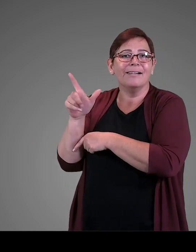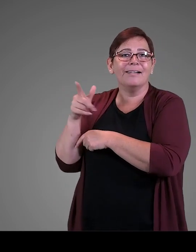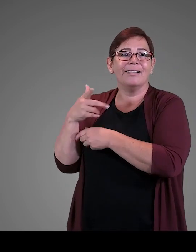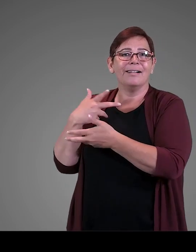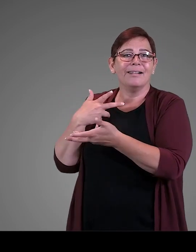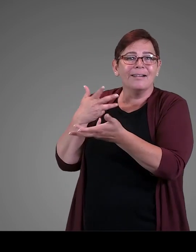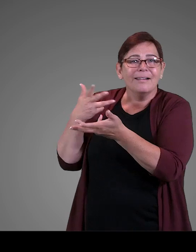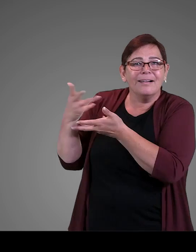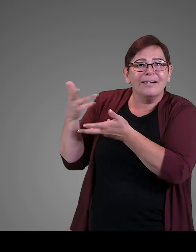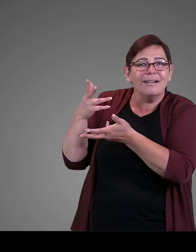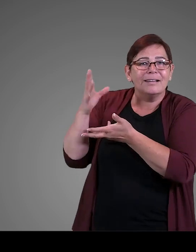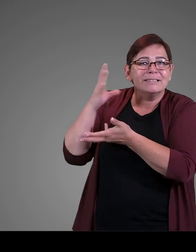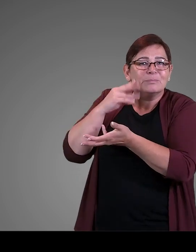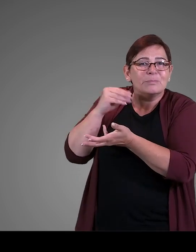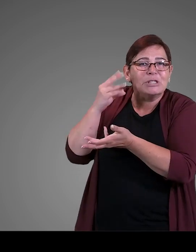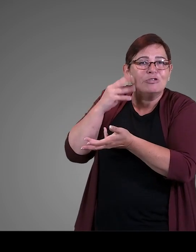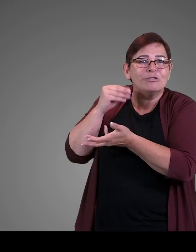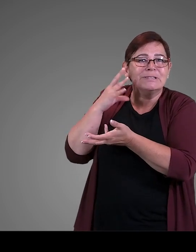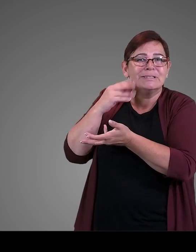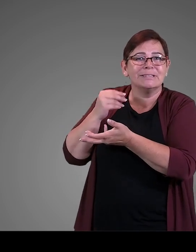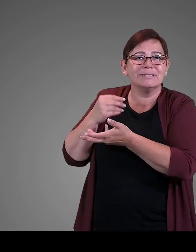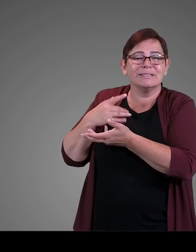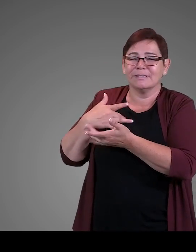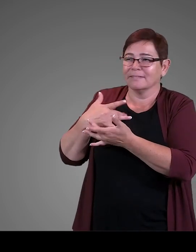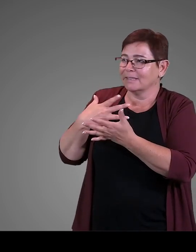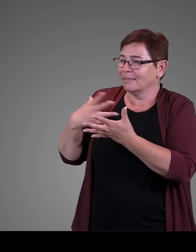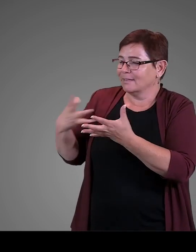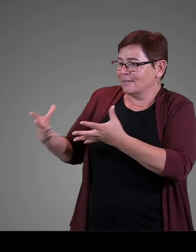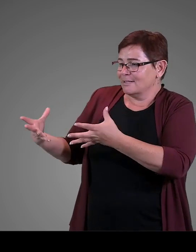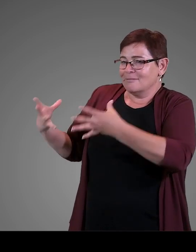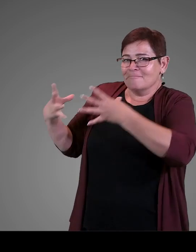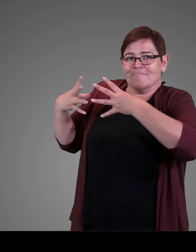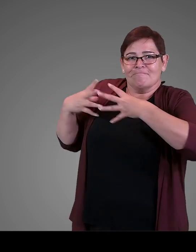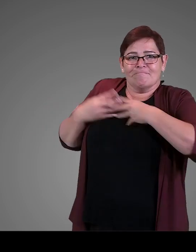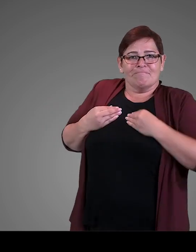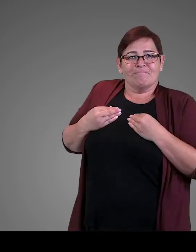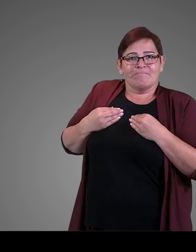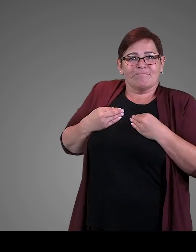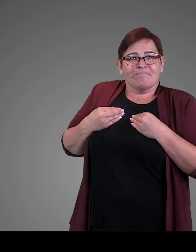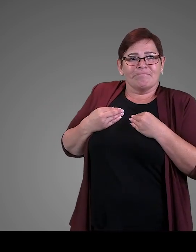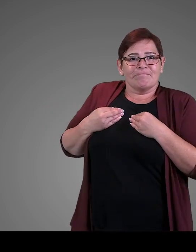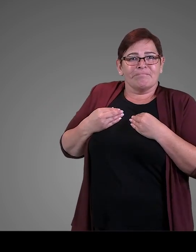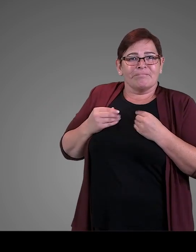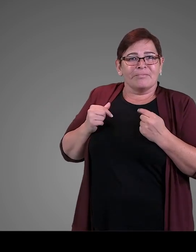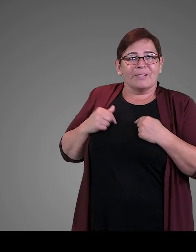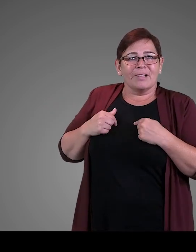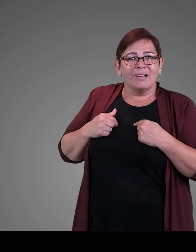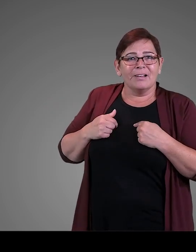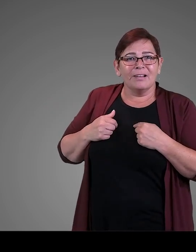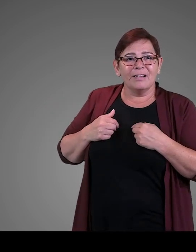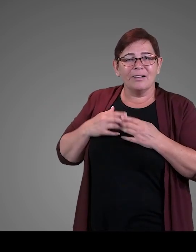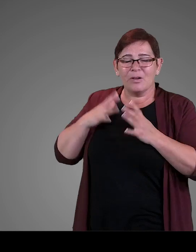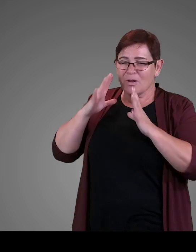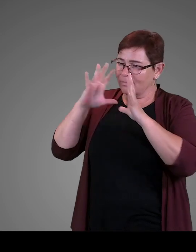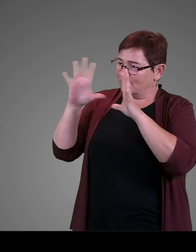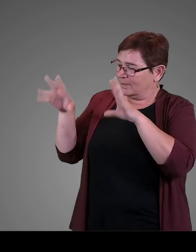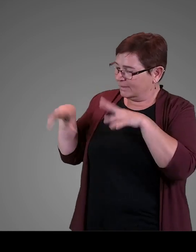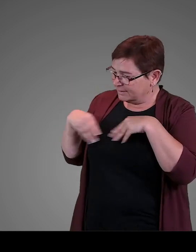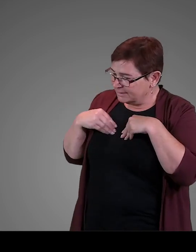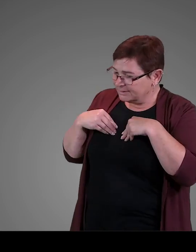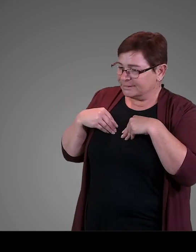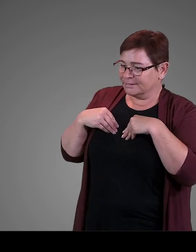cette expérience-là et de sentir cette expérience-là passer à travers moi, puis j'espère que je saurai en prendre le